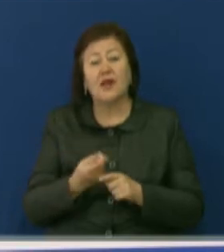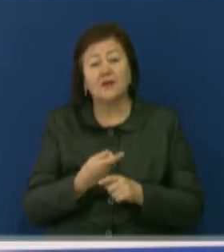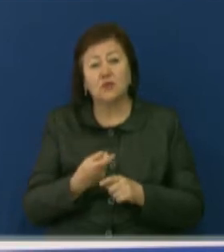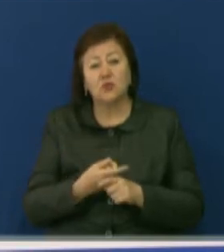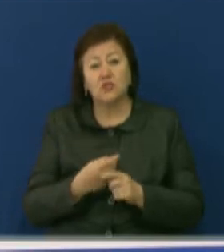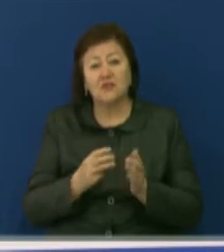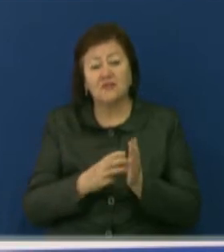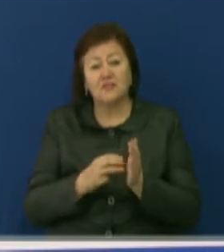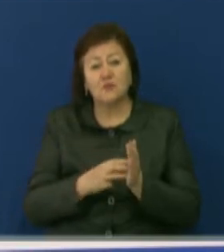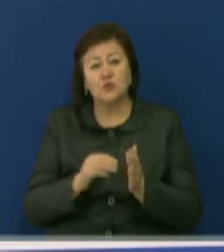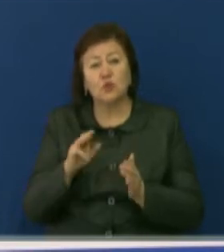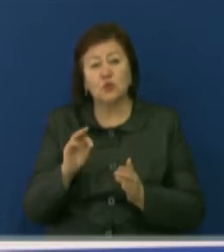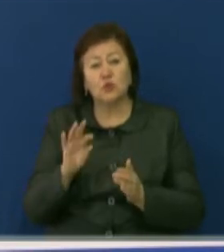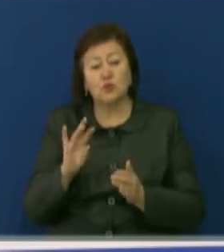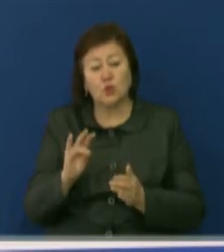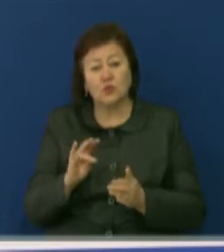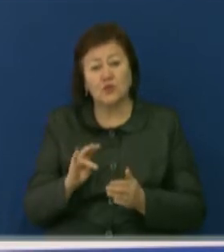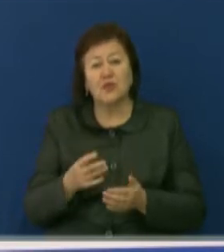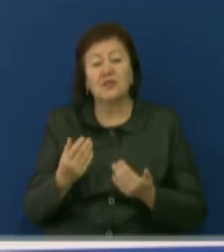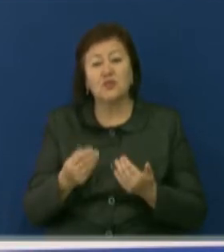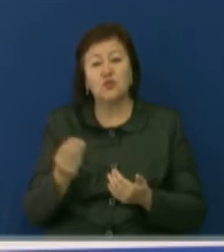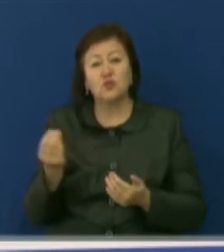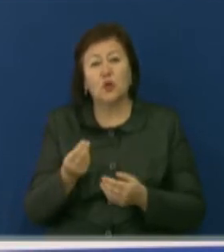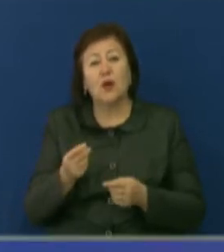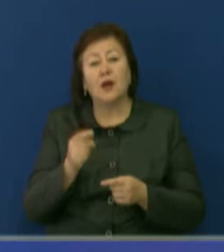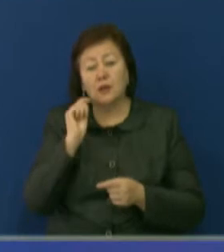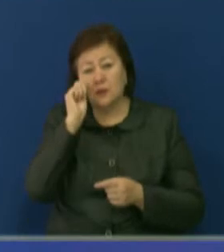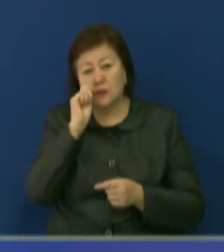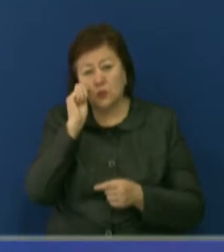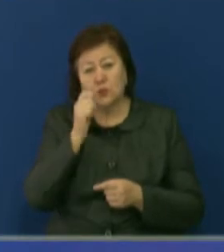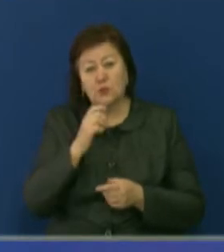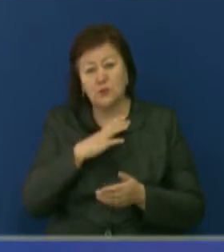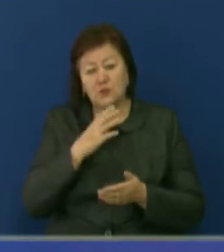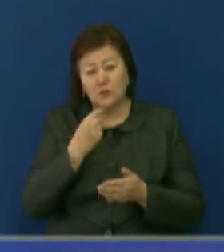және 1,12 мың тонна пияз сатып алынған.